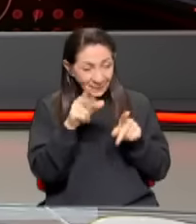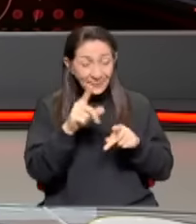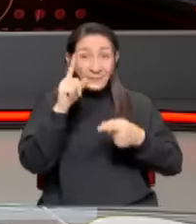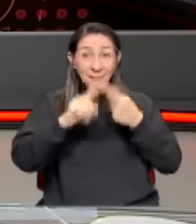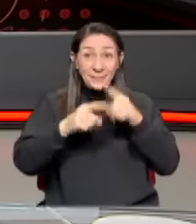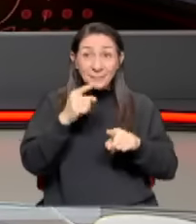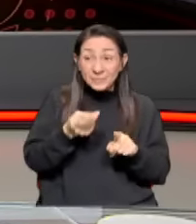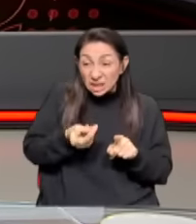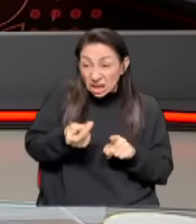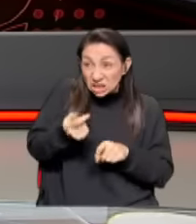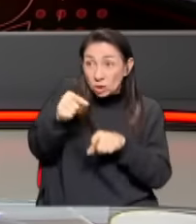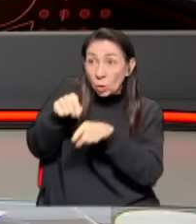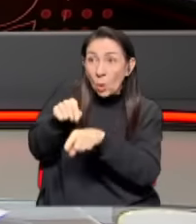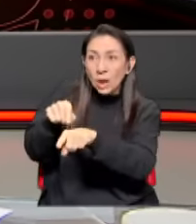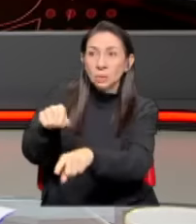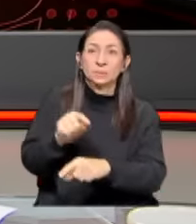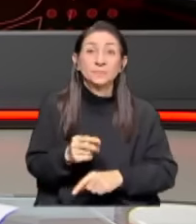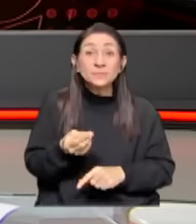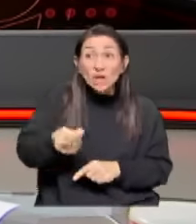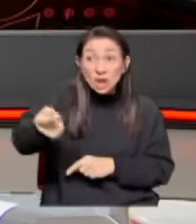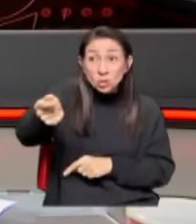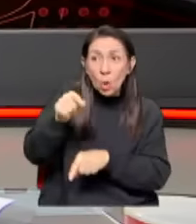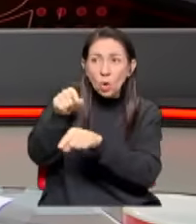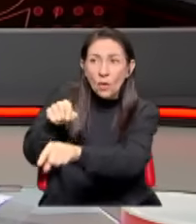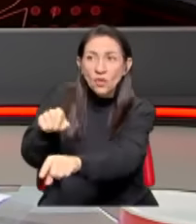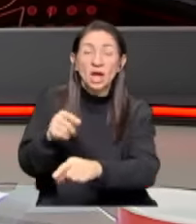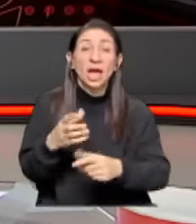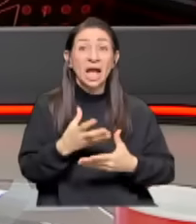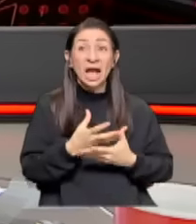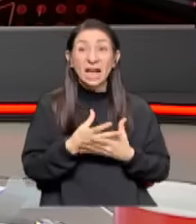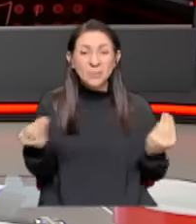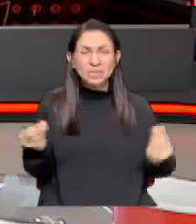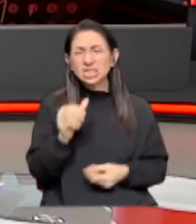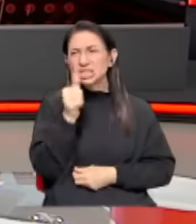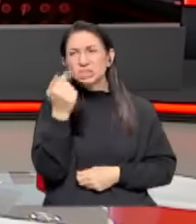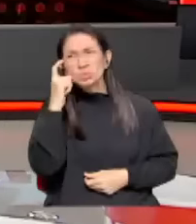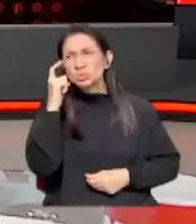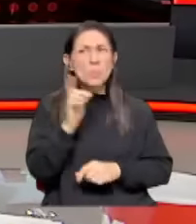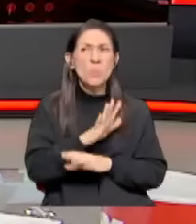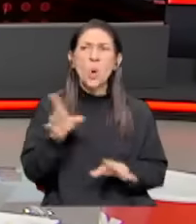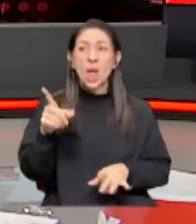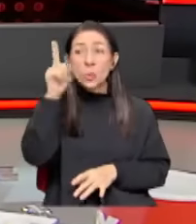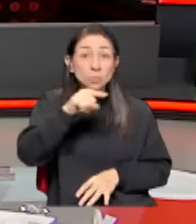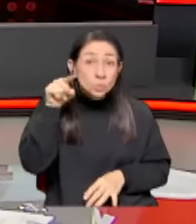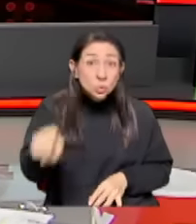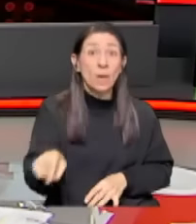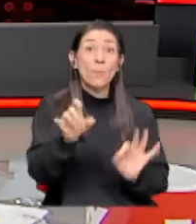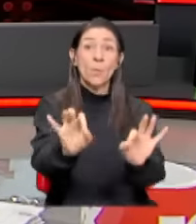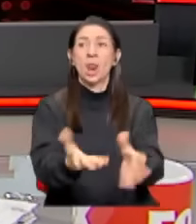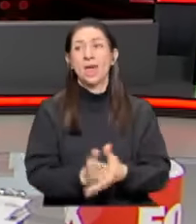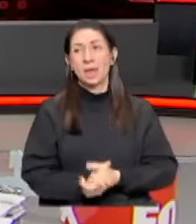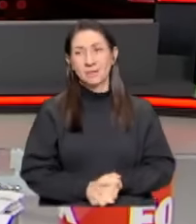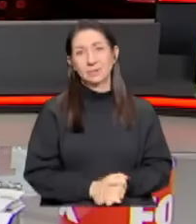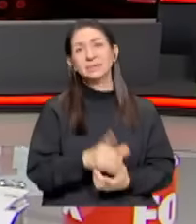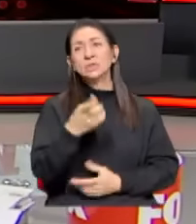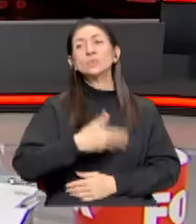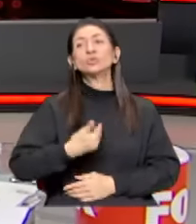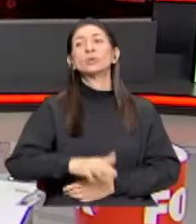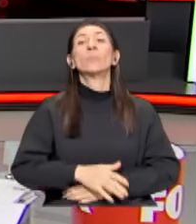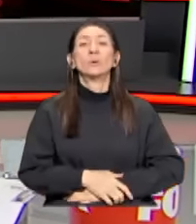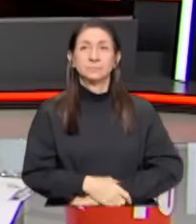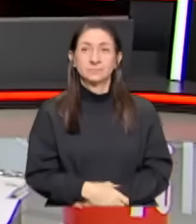de kaçanı kovalar. Kaçanı kovalar. Kaybediciklerine hiç ihtimal vermedikleri için sizi umursamıyorlar.